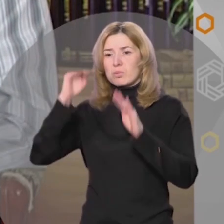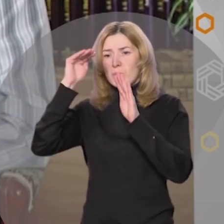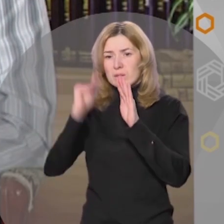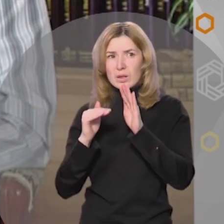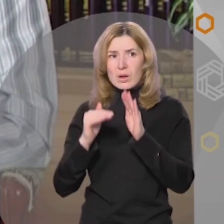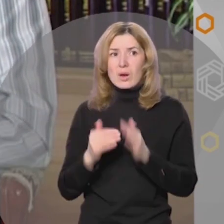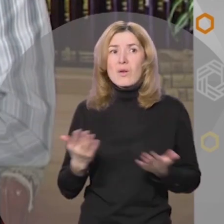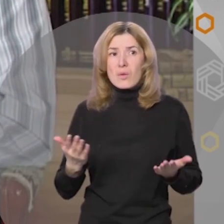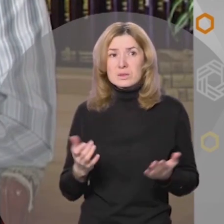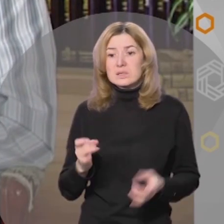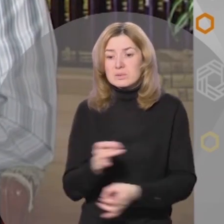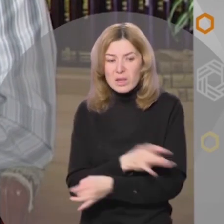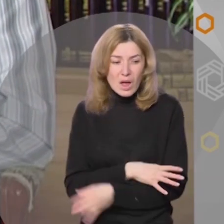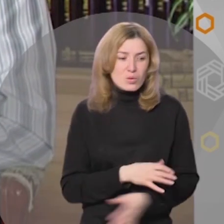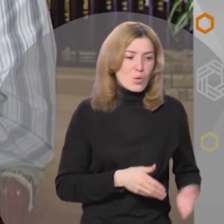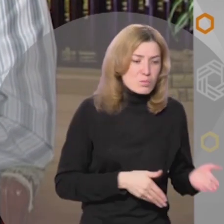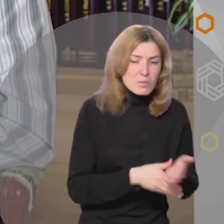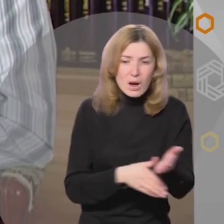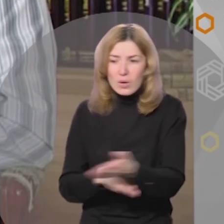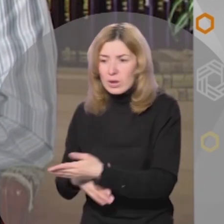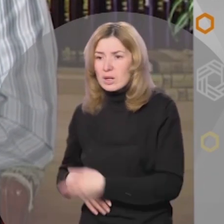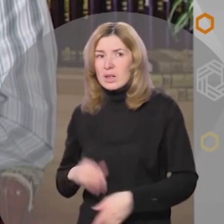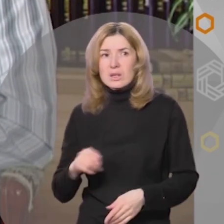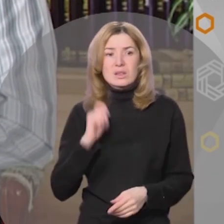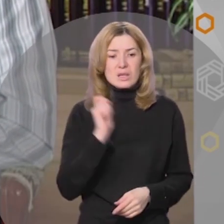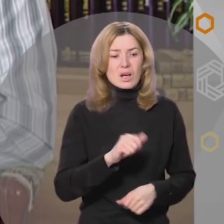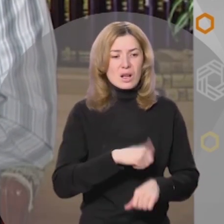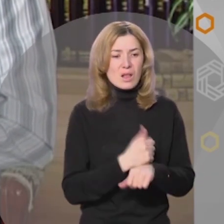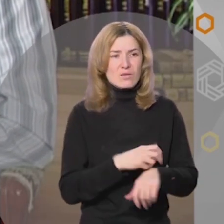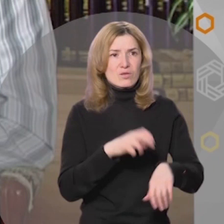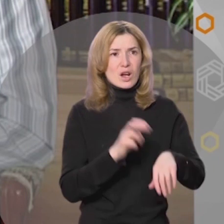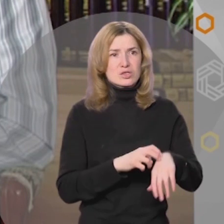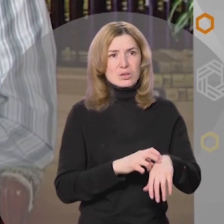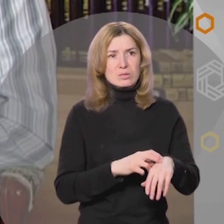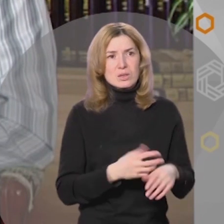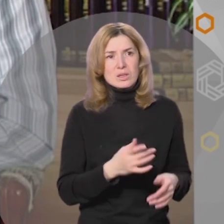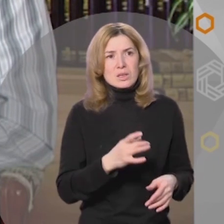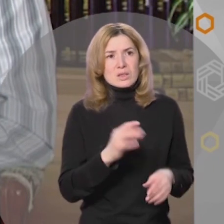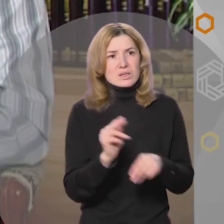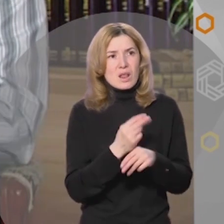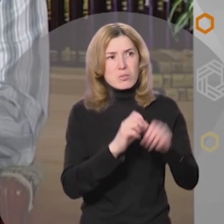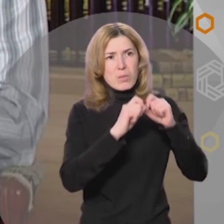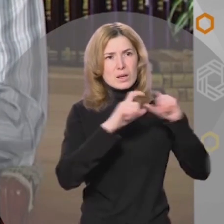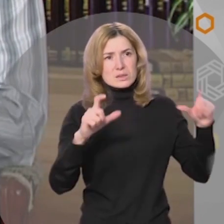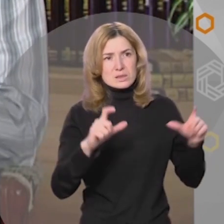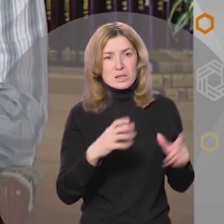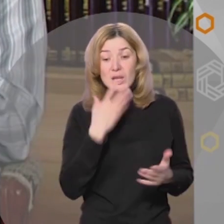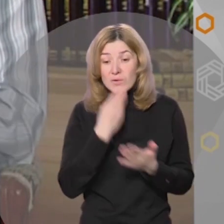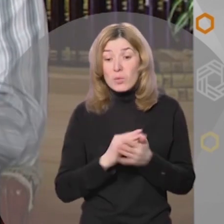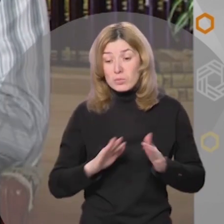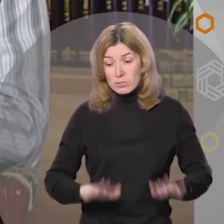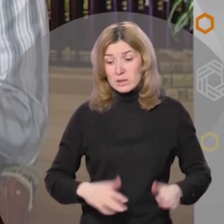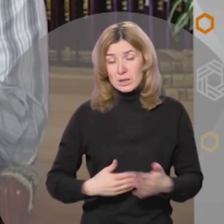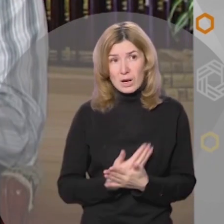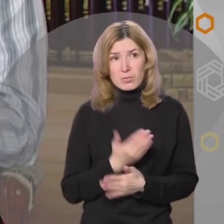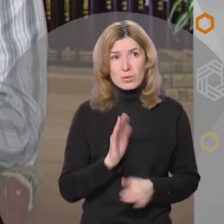бы, возится с беднотой, и назначили главным врачом тюремных больниц. На своем новом месте